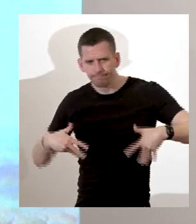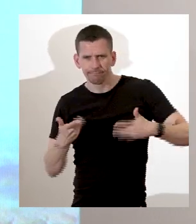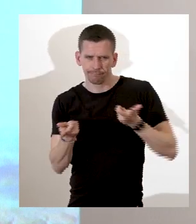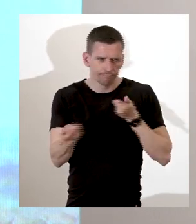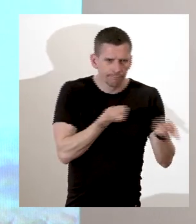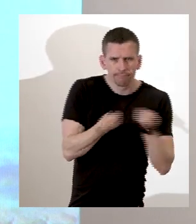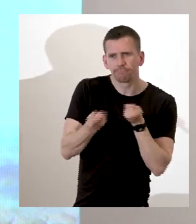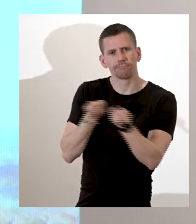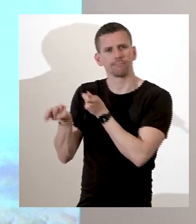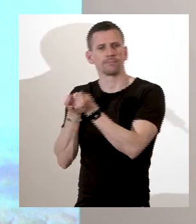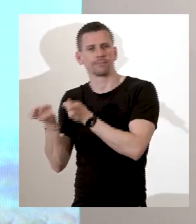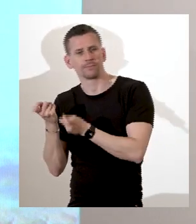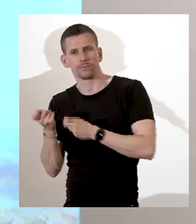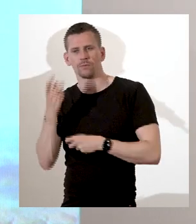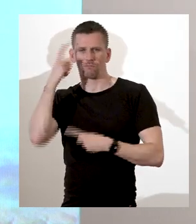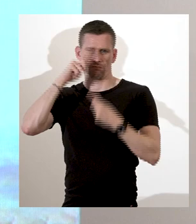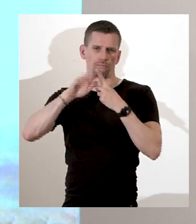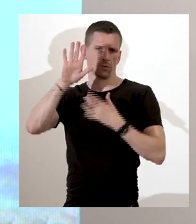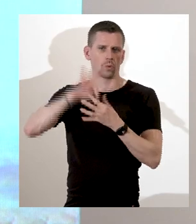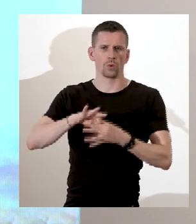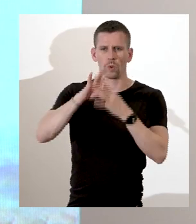l'Empire ottoman, ce qu'on appelle les Tanzimat.